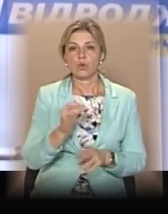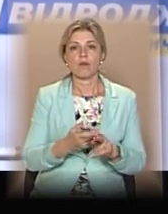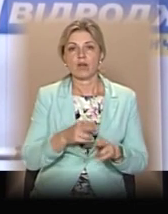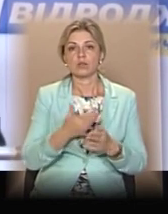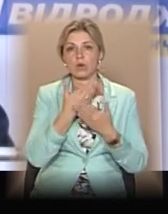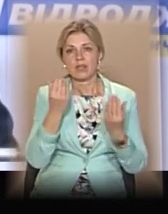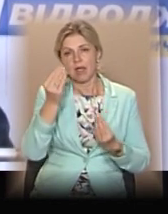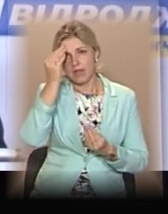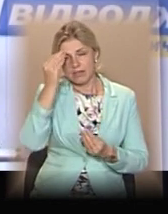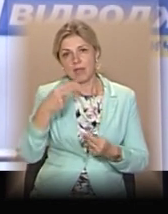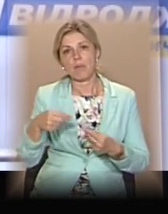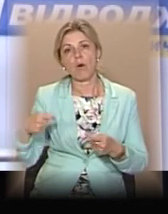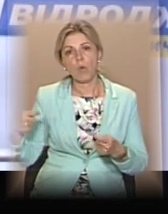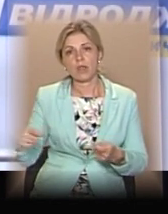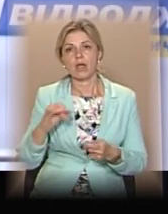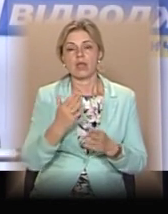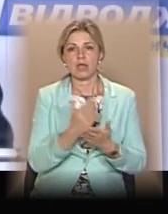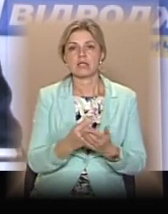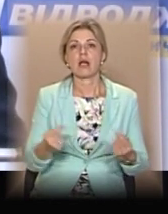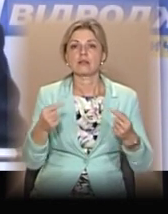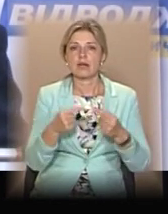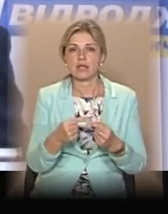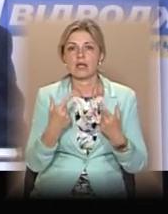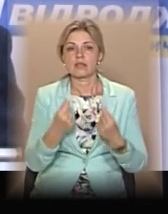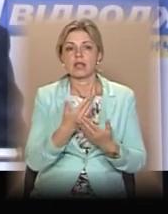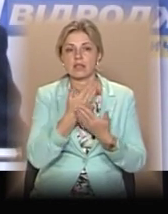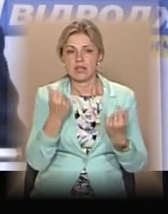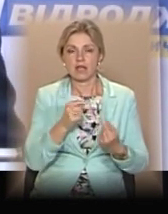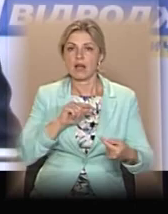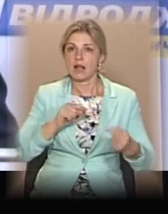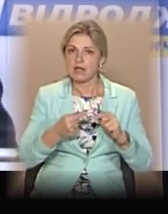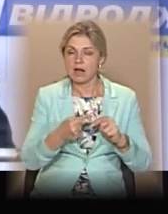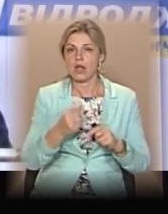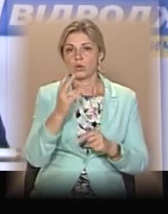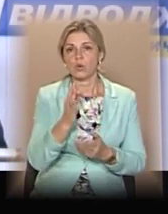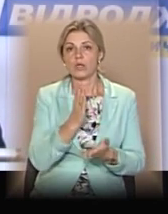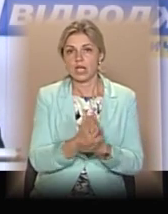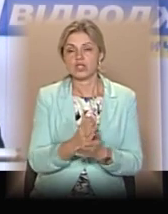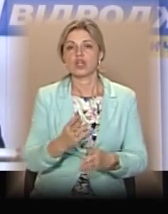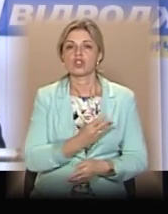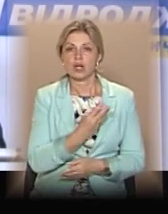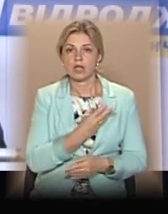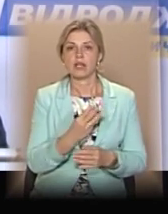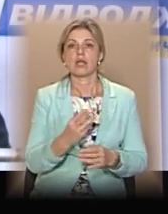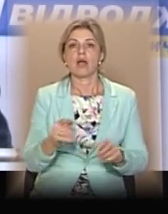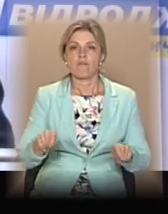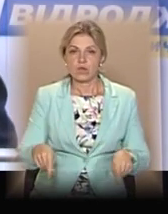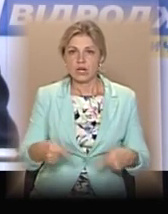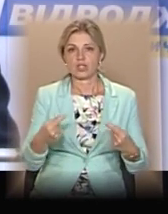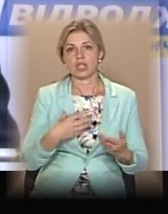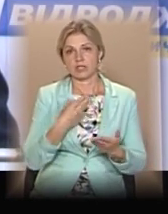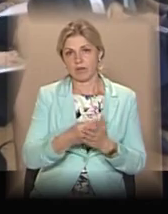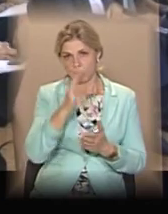немає демагогії, а є конкретика, історія, в якій немає радикалізму, але є желание развивать и возрождать свою страну,